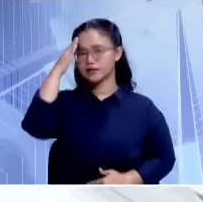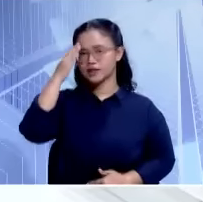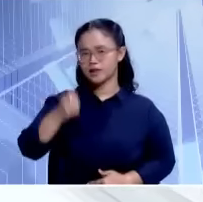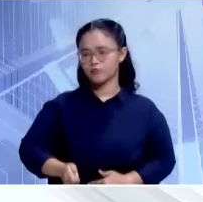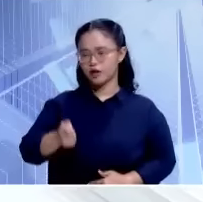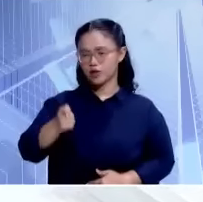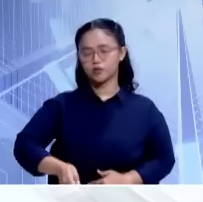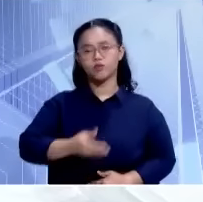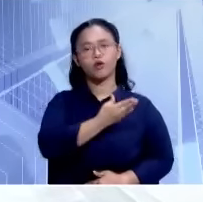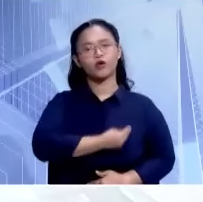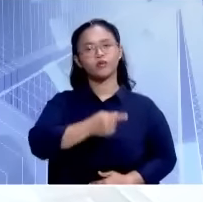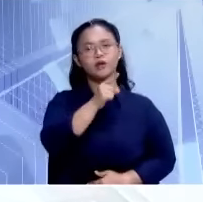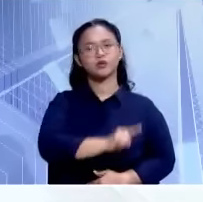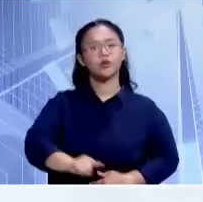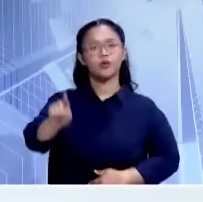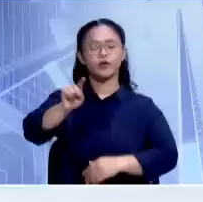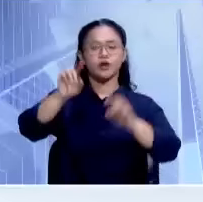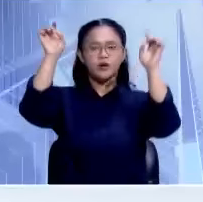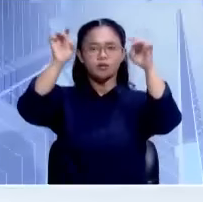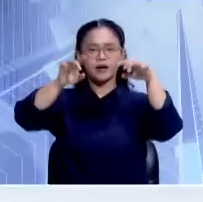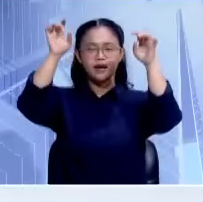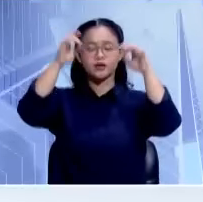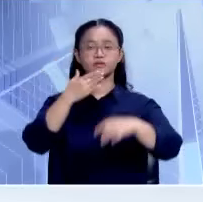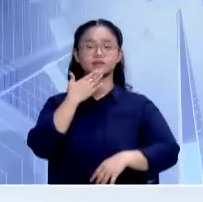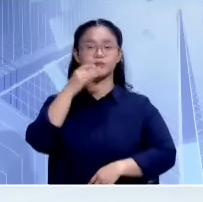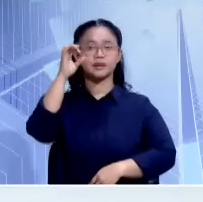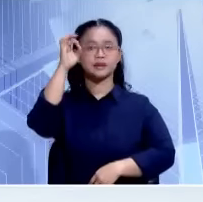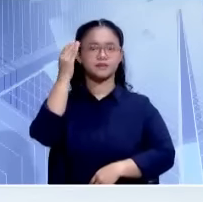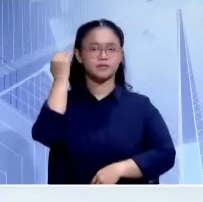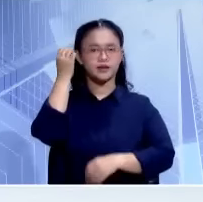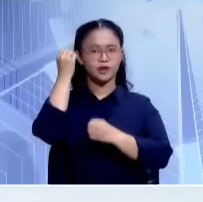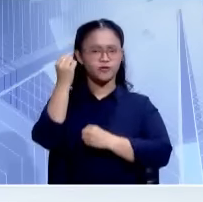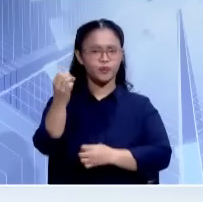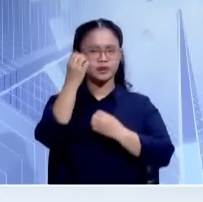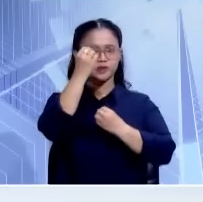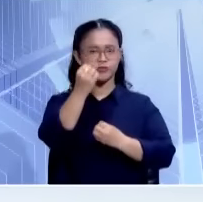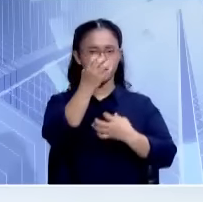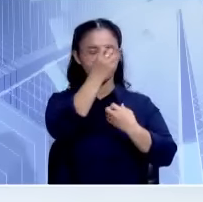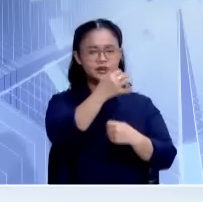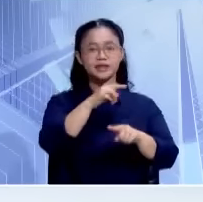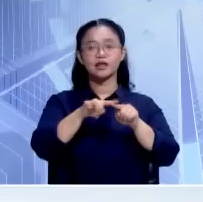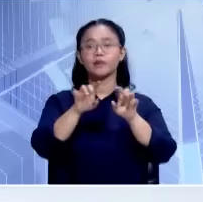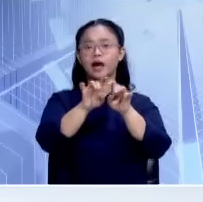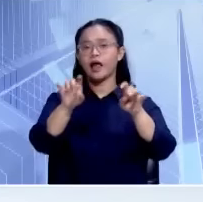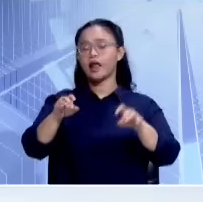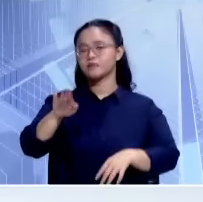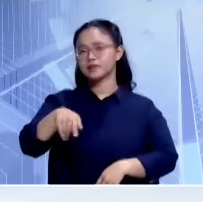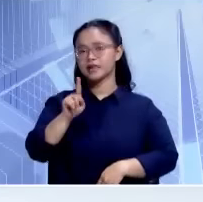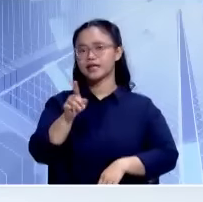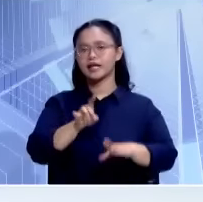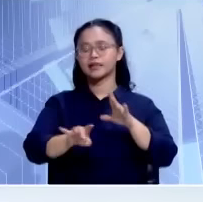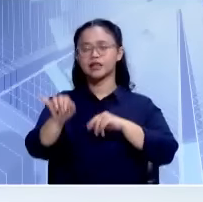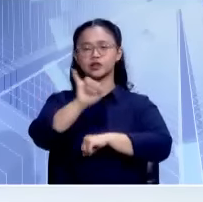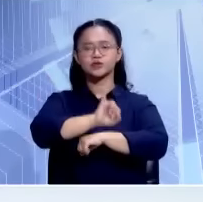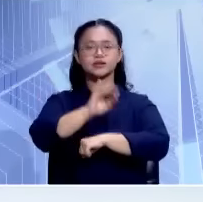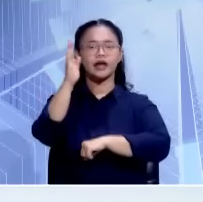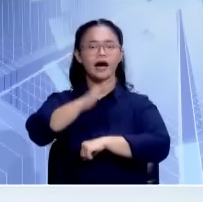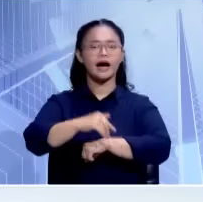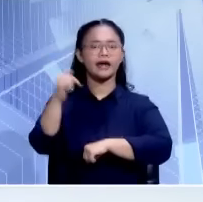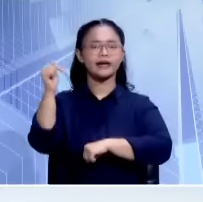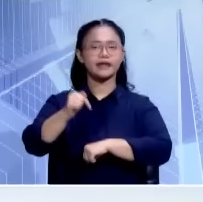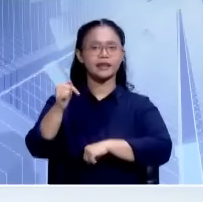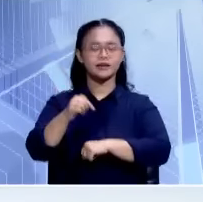Assalamualaikum warahmatullahi wabarakatuh. Selamat siang pemirsa. Selain berita tadi, sejumlah informasi menarik lainnya akan mengisi Lintas